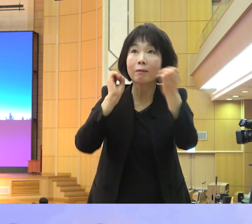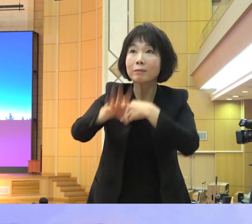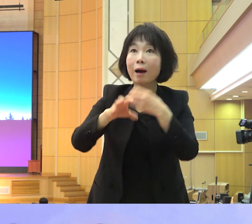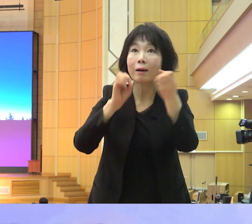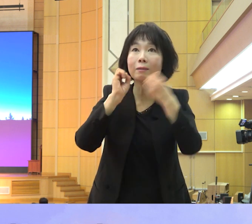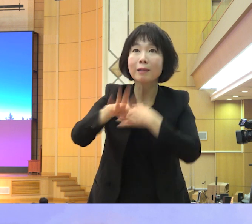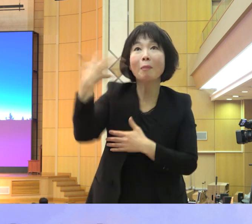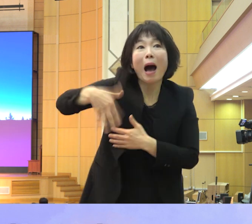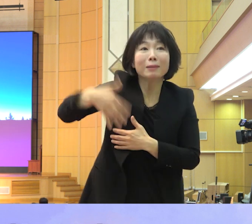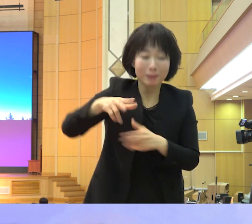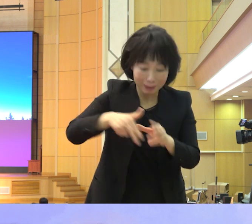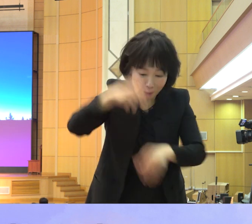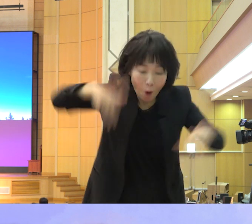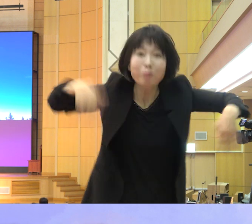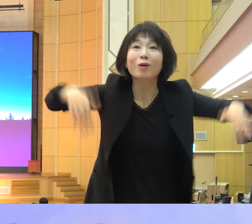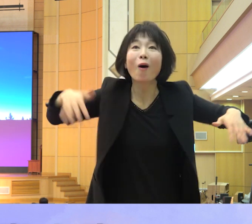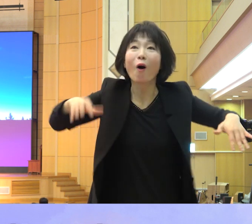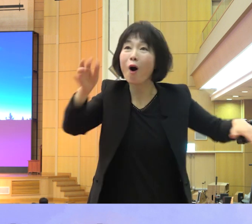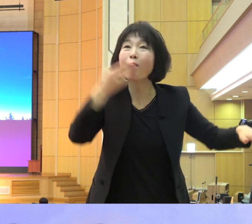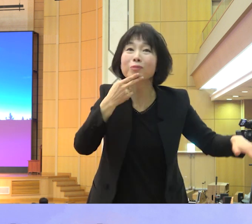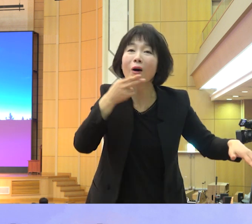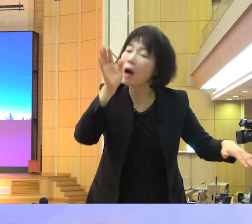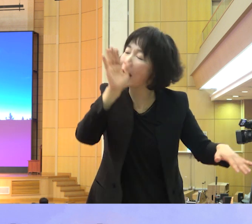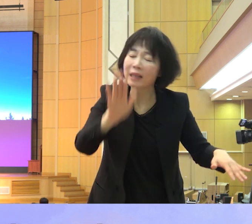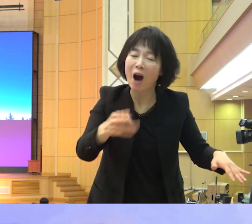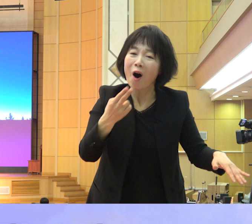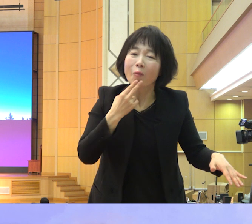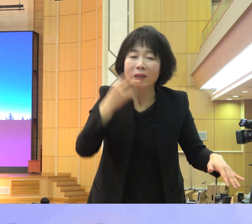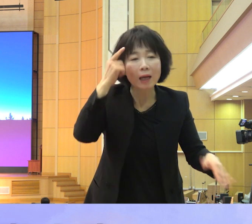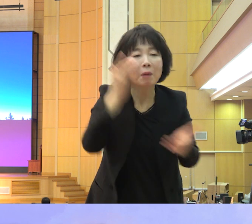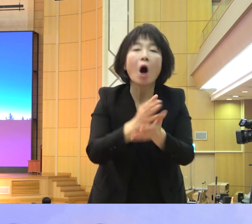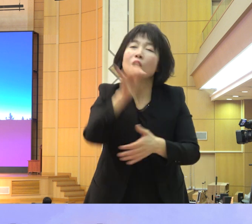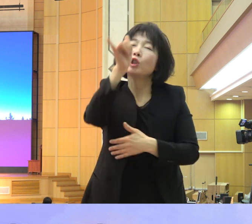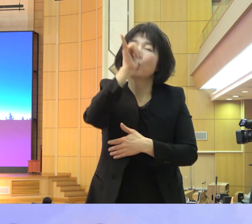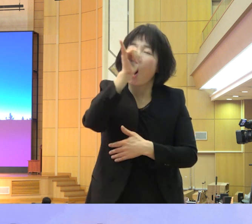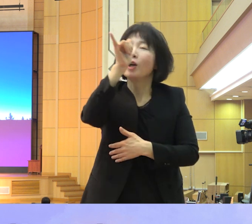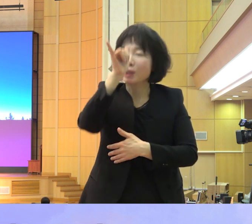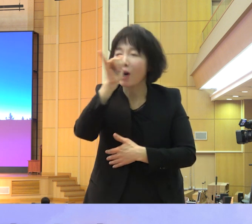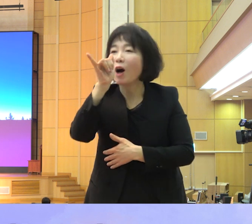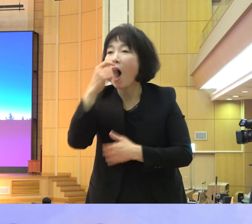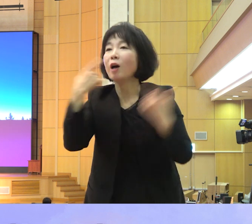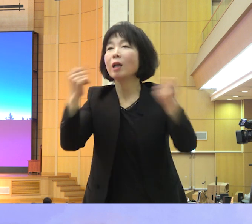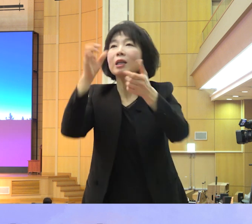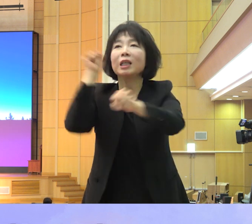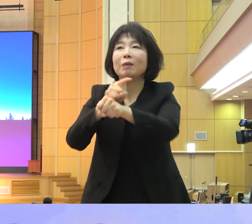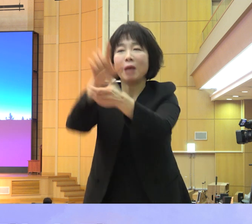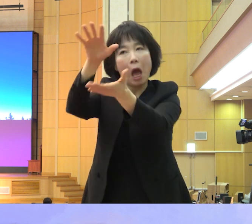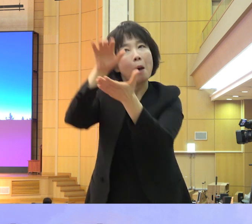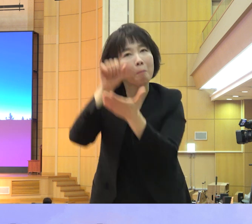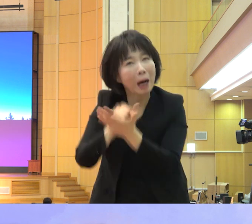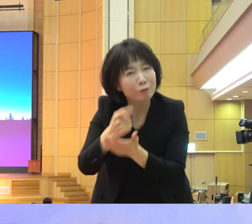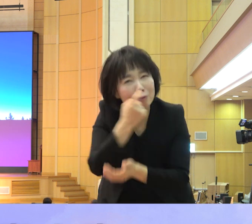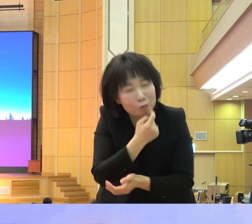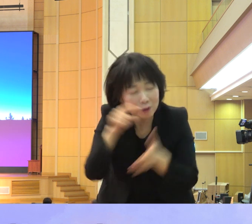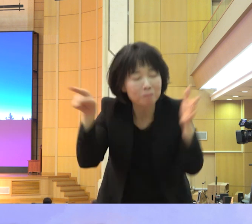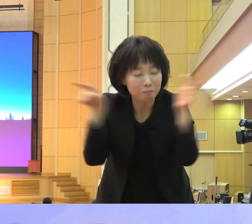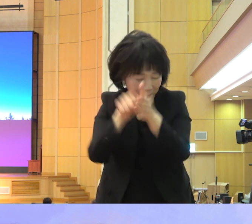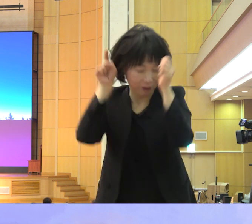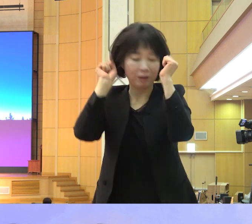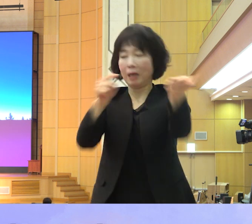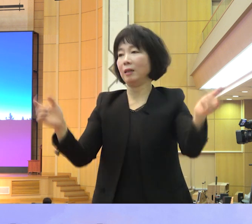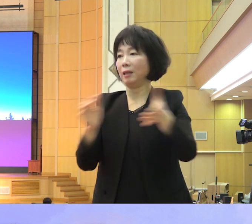없어요. 아무것도 없어요. 그렇지만 없지만은 있는 것처럼 받은 줄을 믿어라.